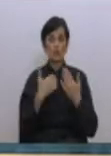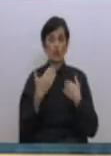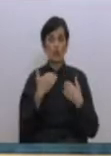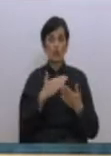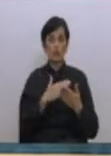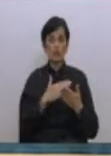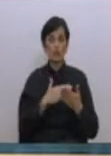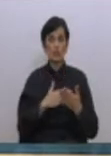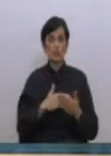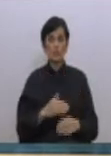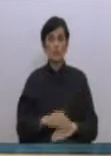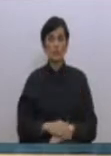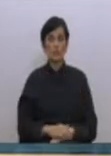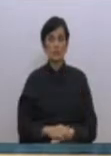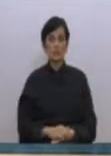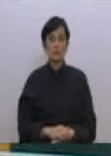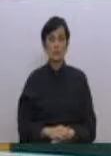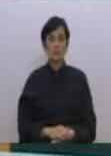srejim.